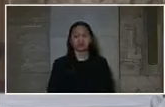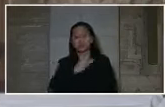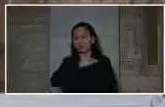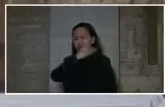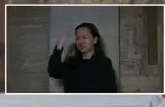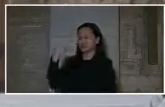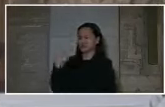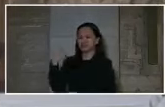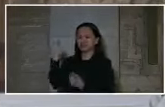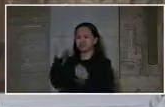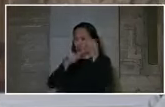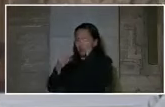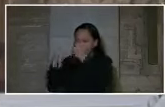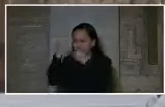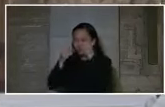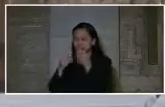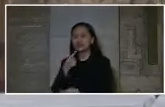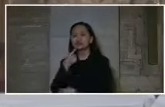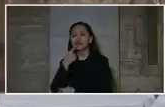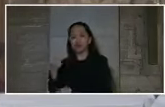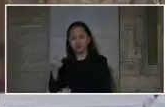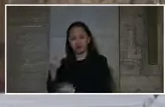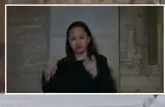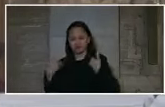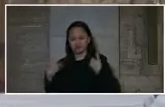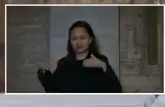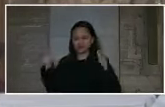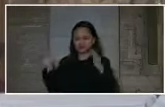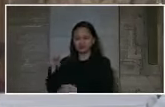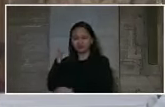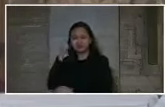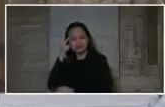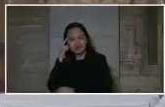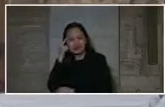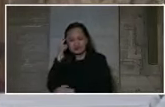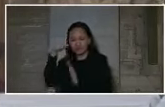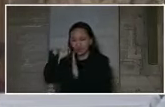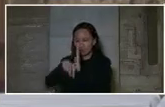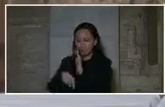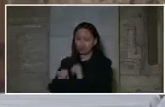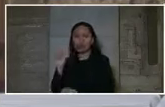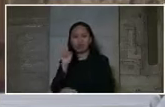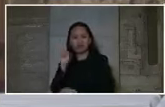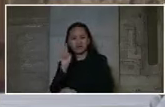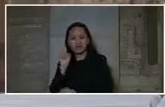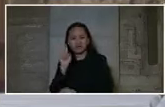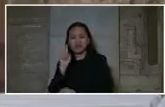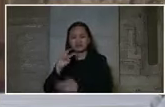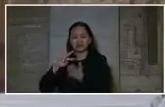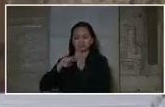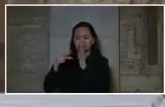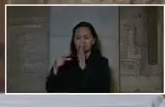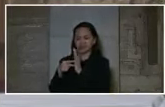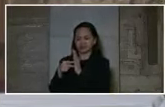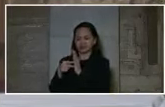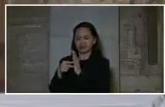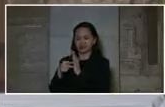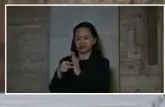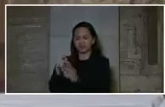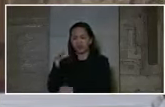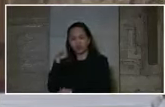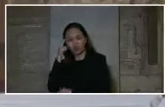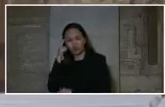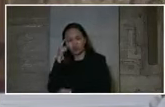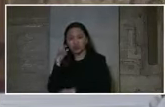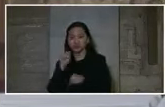Nagulumihanan si Maria sa gayong pangungusap at inisip niyang mabuti kung ano ang kahulugan niyon.